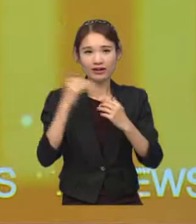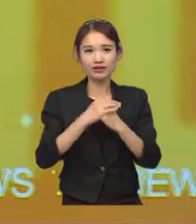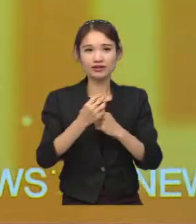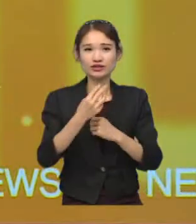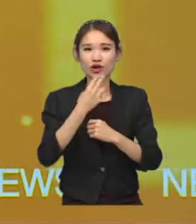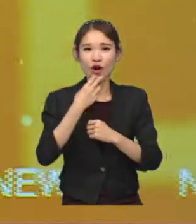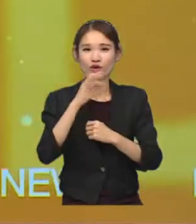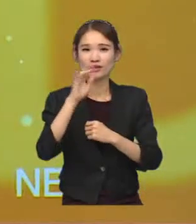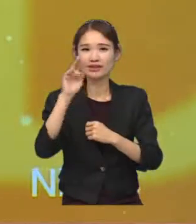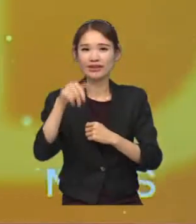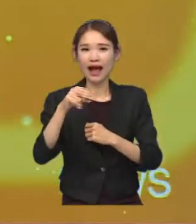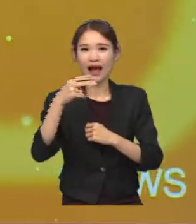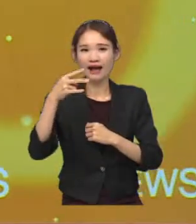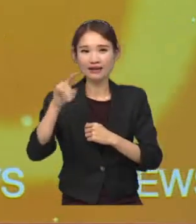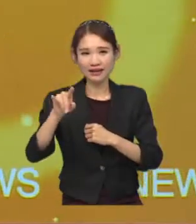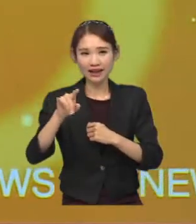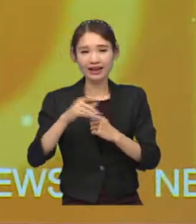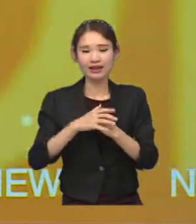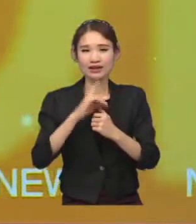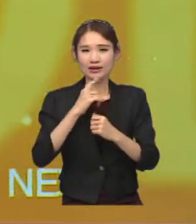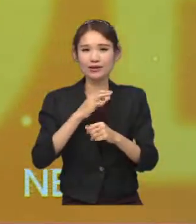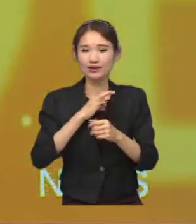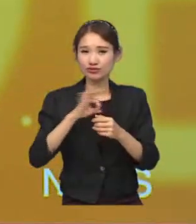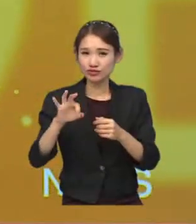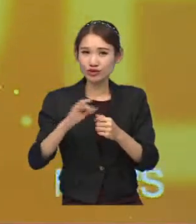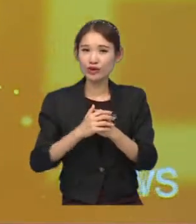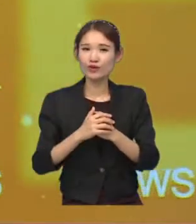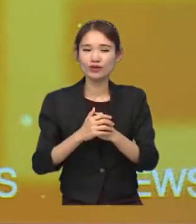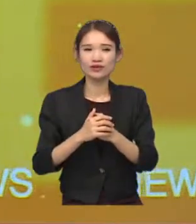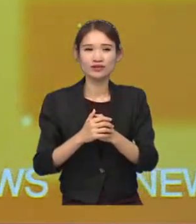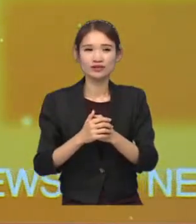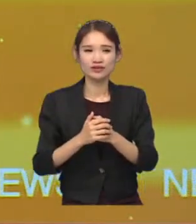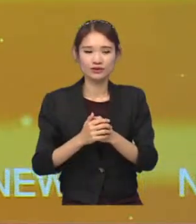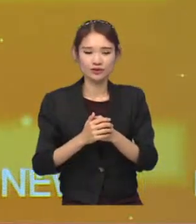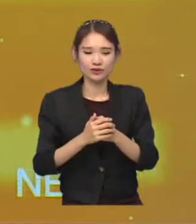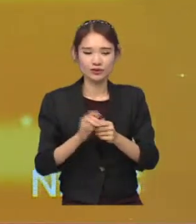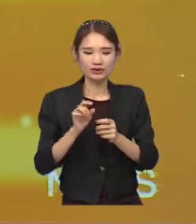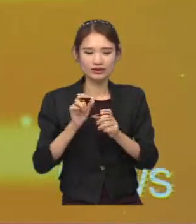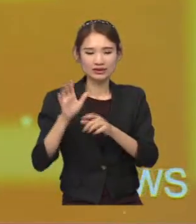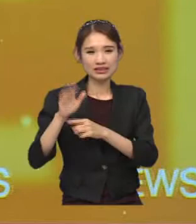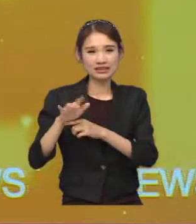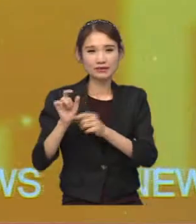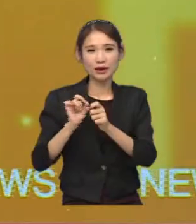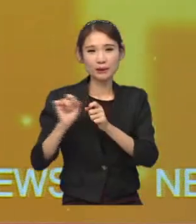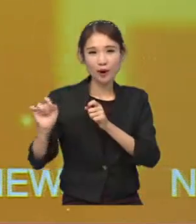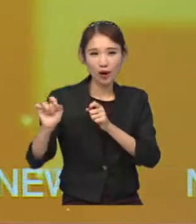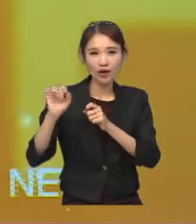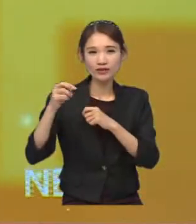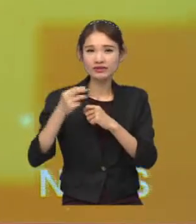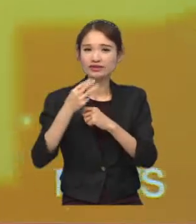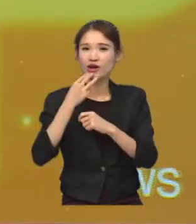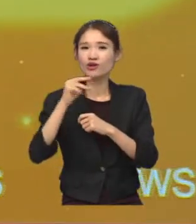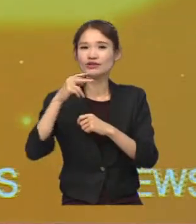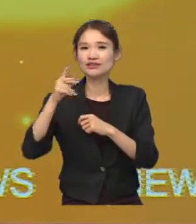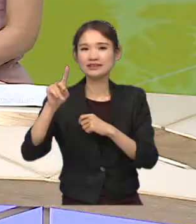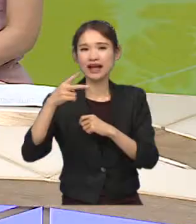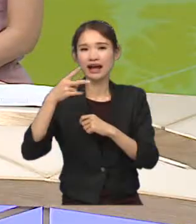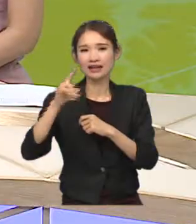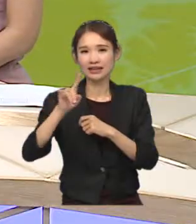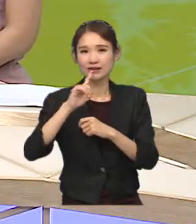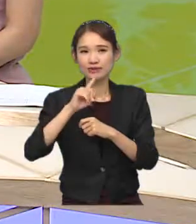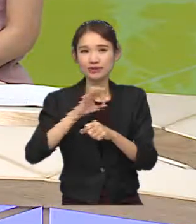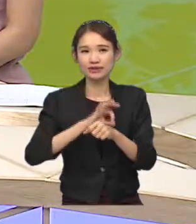약대 다닌다 고 했고 4 지방까지 서울에서 많이 떨어진 곳에 다니는 학생은 서울 상대 라고 했습니다